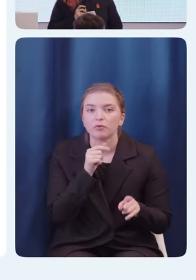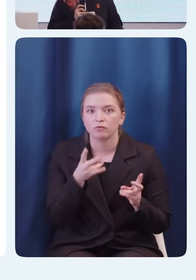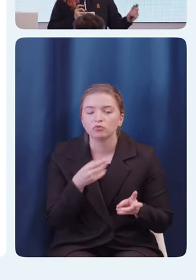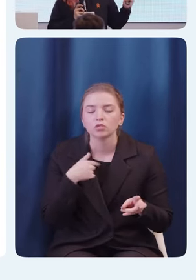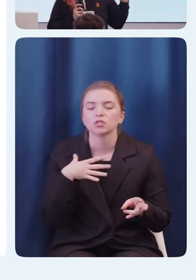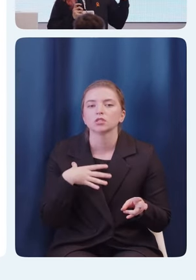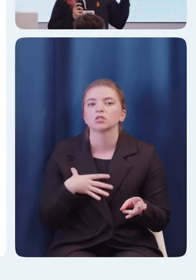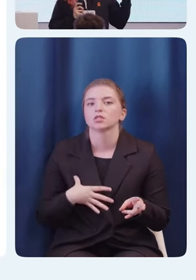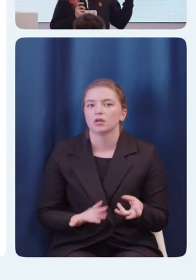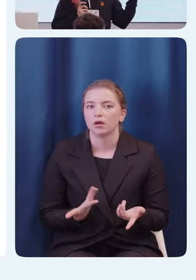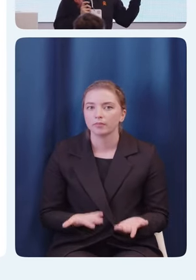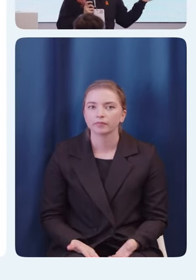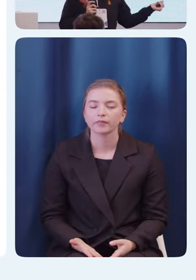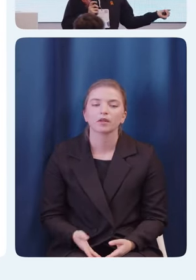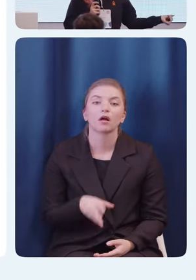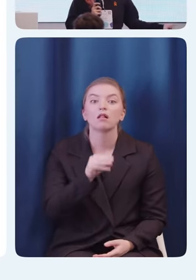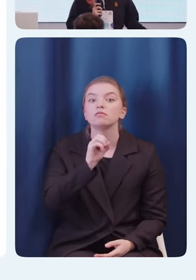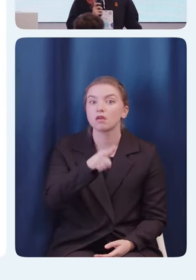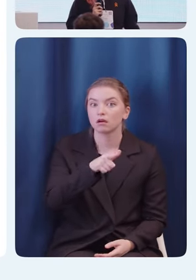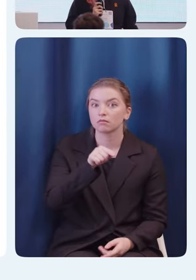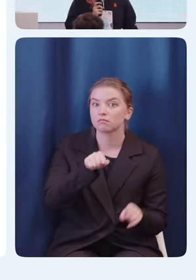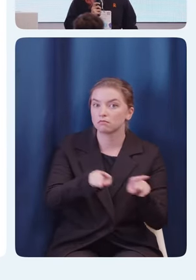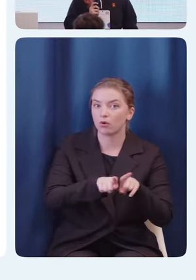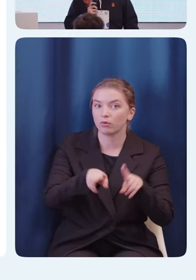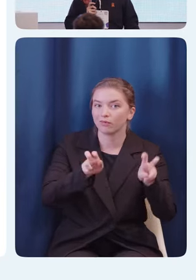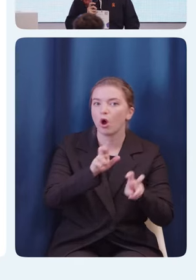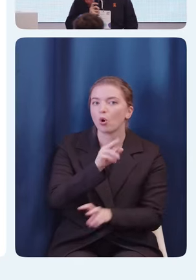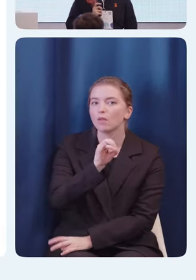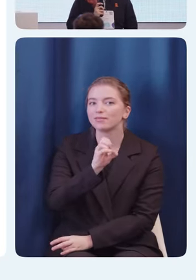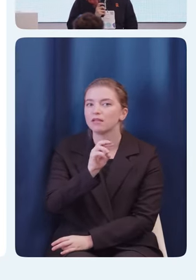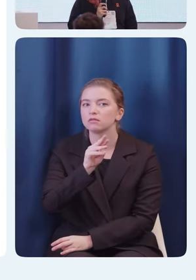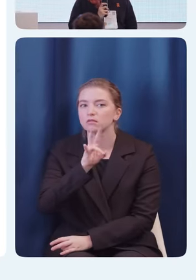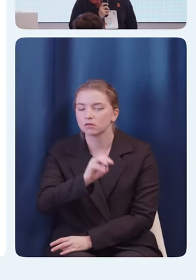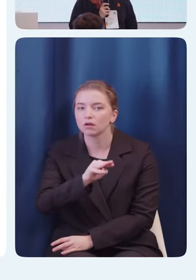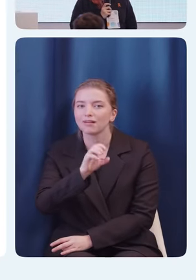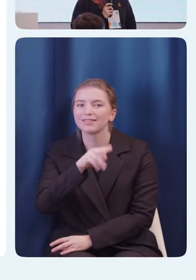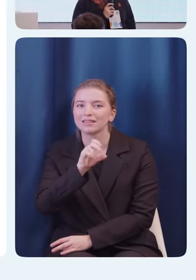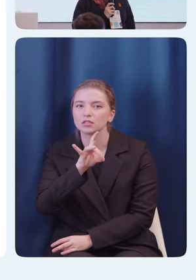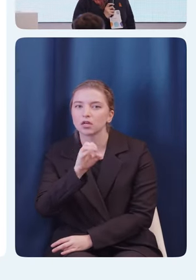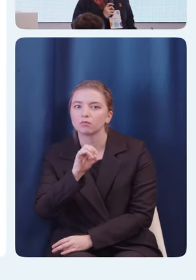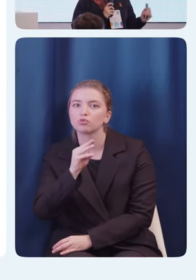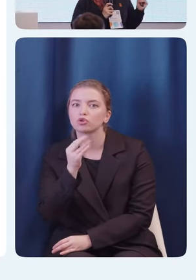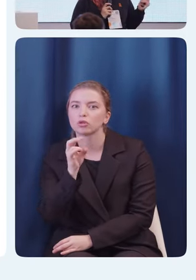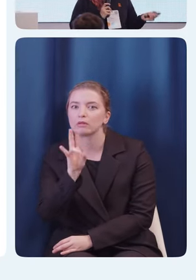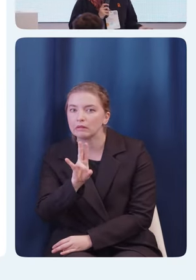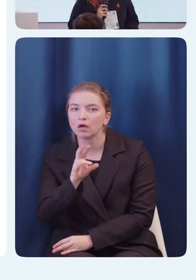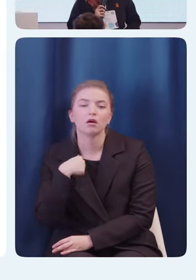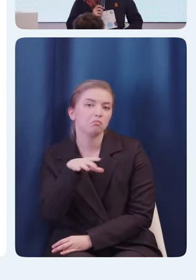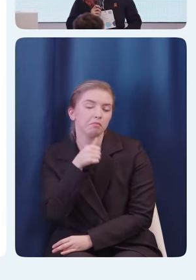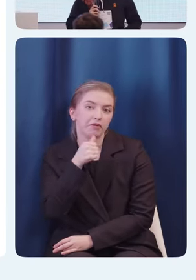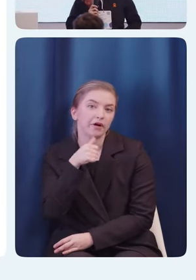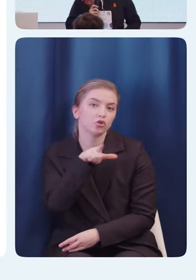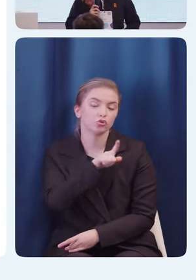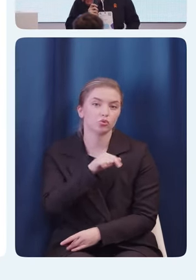Description некоторые разработчики указывают значение null, чтобы избавиться от ворнинга Android Studio.